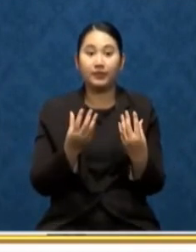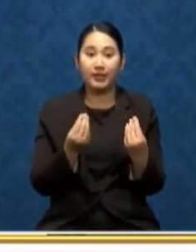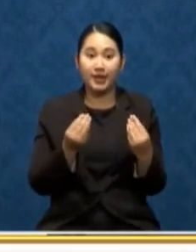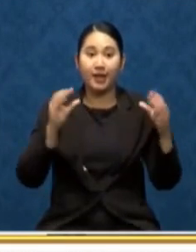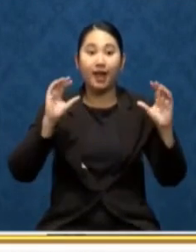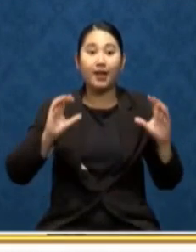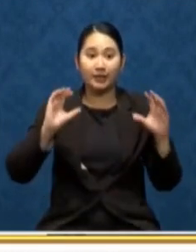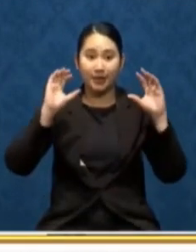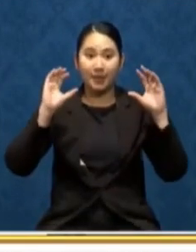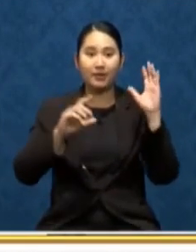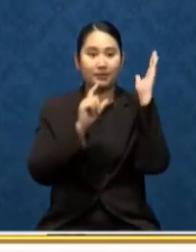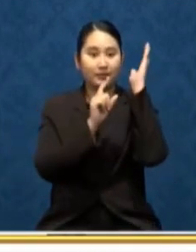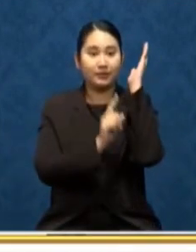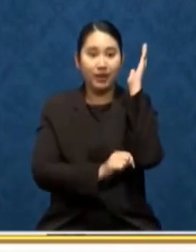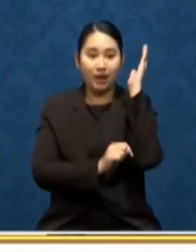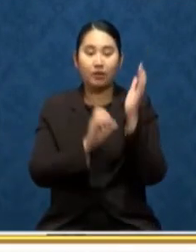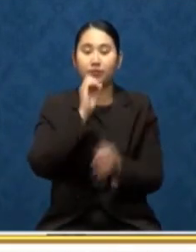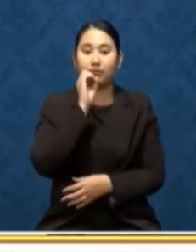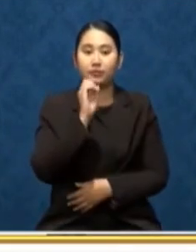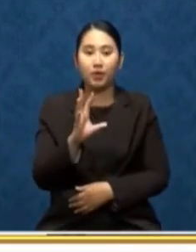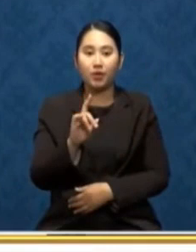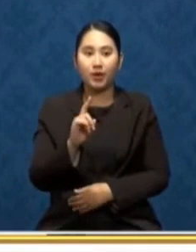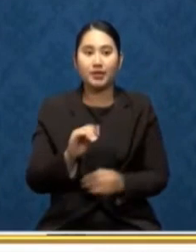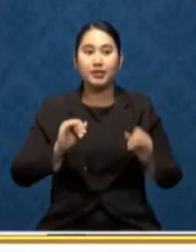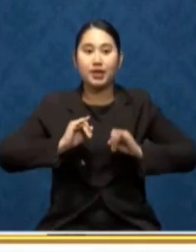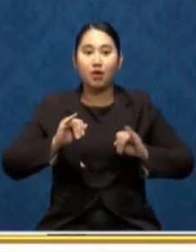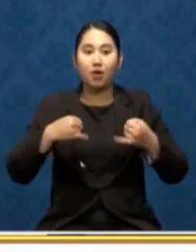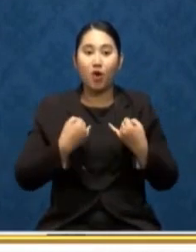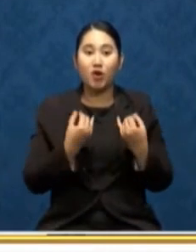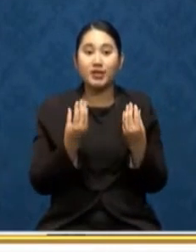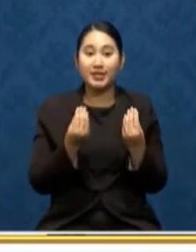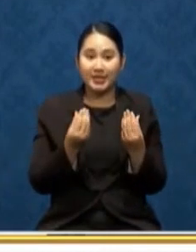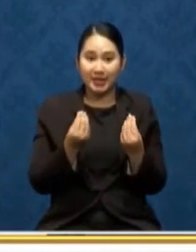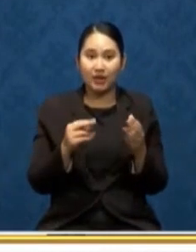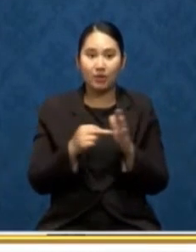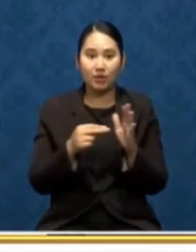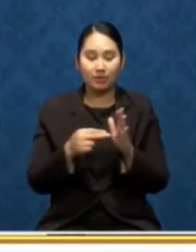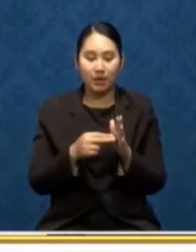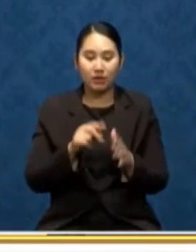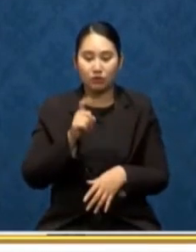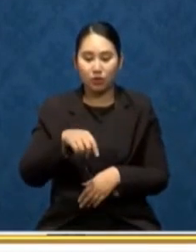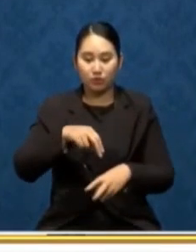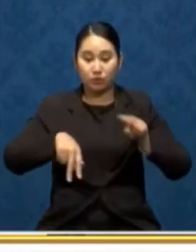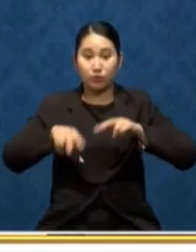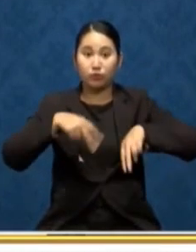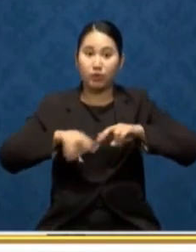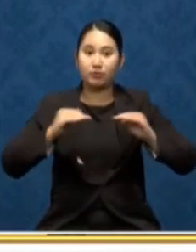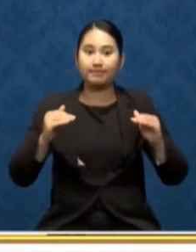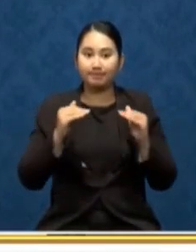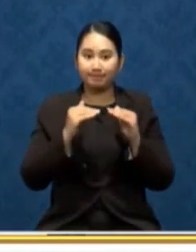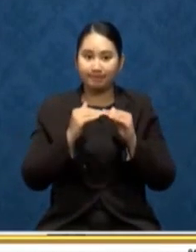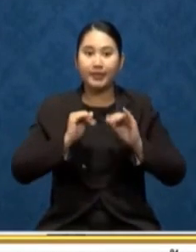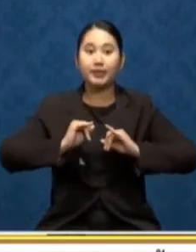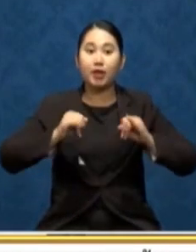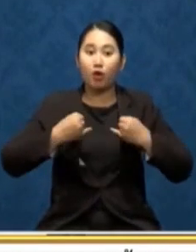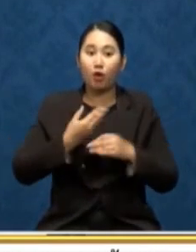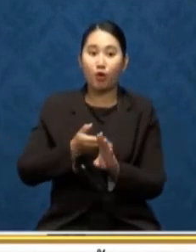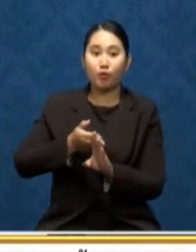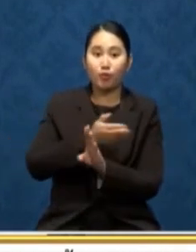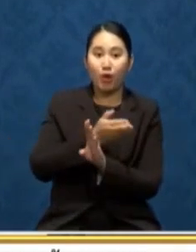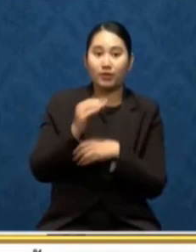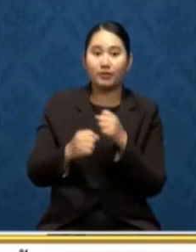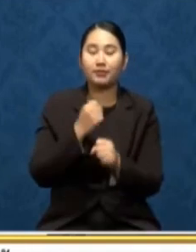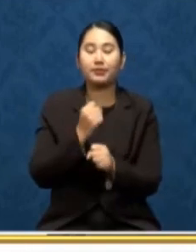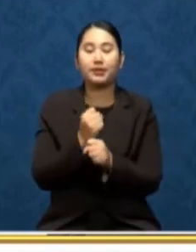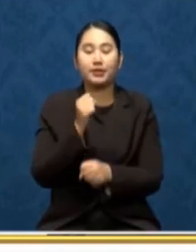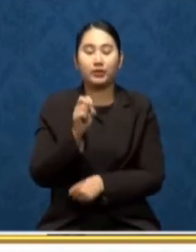รัฐจังหวัดตรังว่าเจ้าของที่ดินจะต้องพิสูจน์เห็นว่าได้สิทธิ์การครอบครองมาก่อนปีพุ